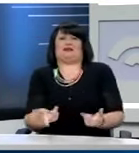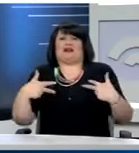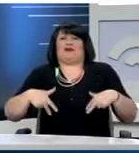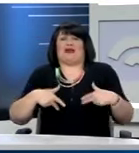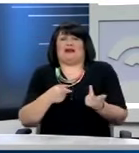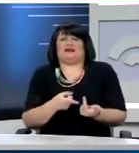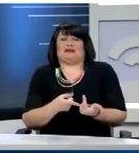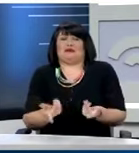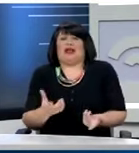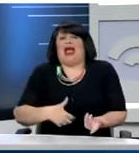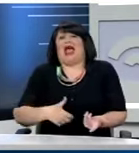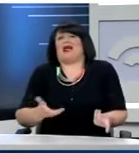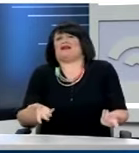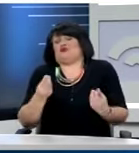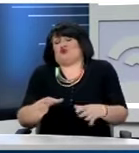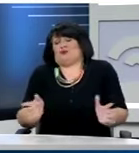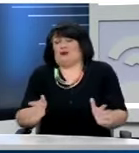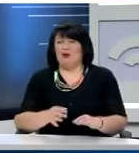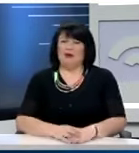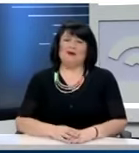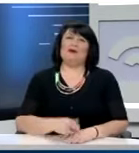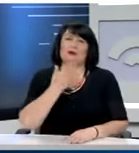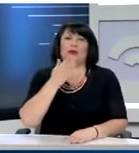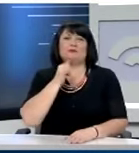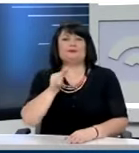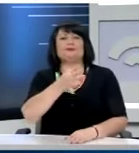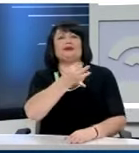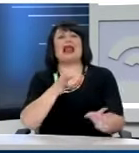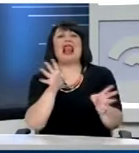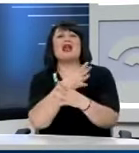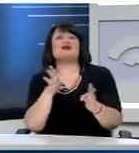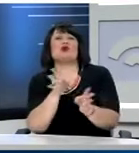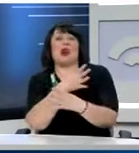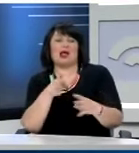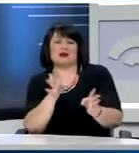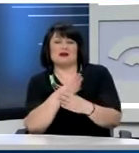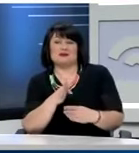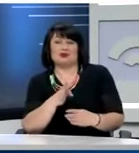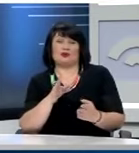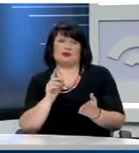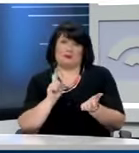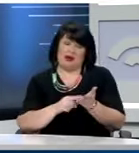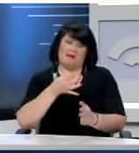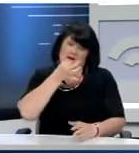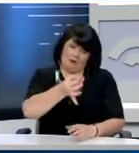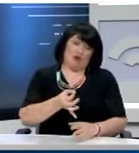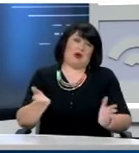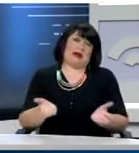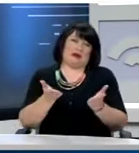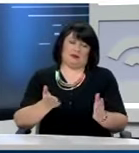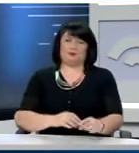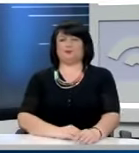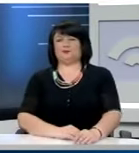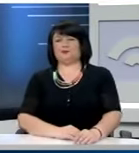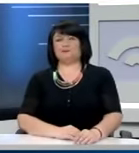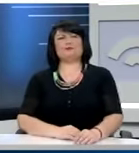Όμως θα ήθελα να πω δύο λόγια για τη διαρκή σας αναφορά στο λαϊκισμό. Πιστεύω ότι αξίζει να σταθούμε λίγο παραπάνω.